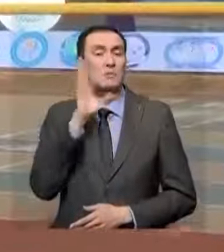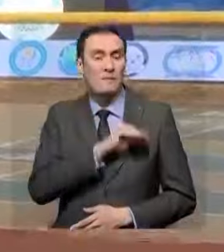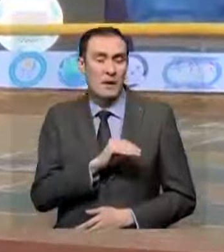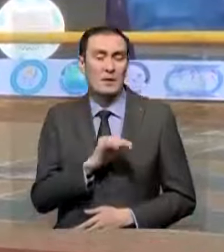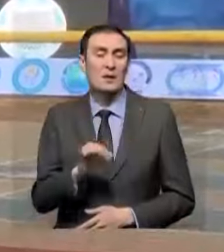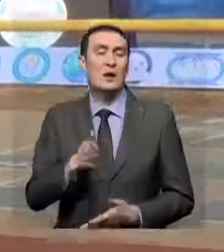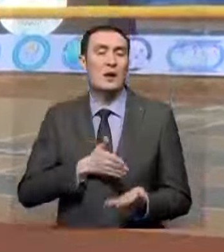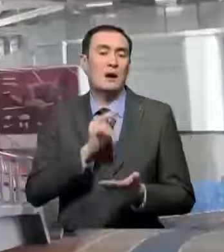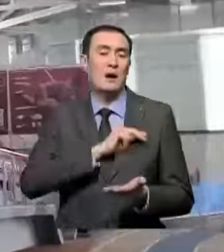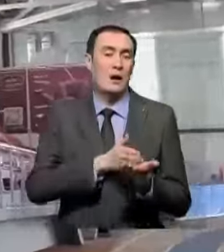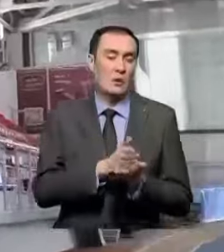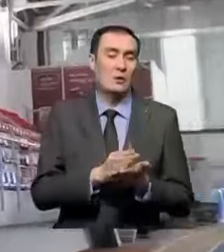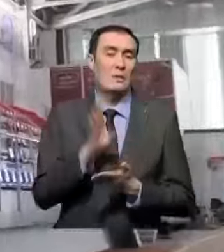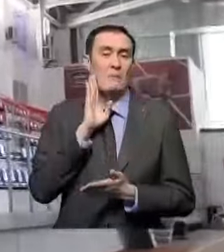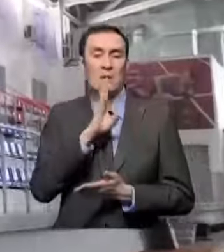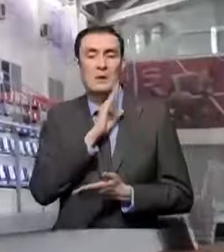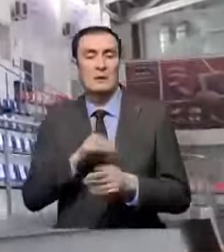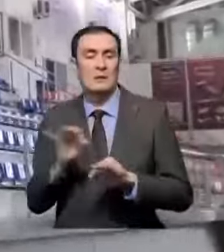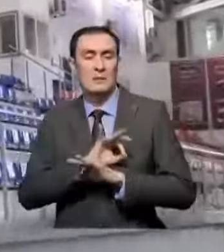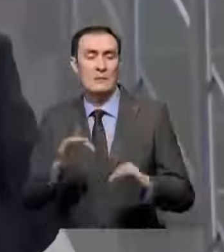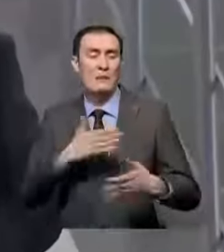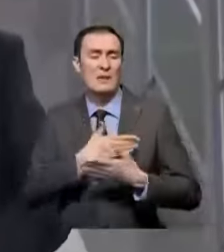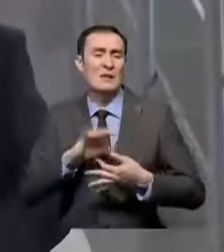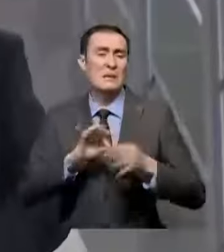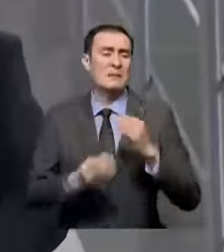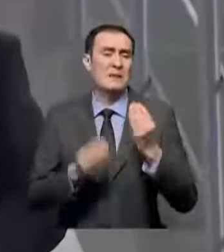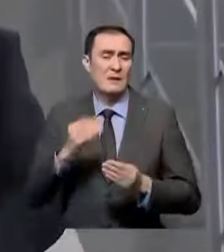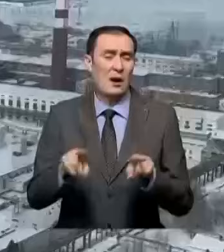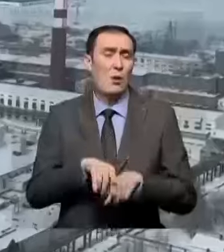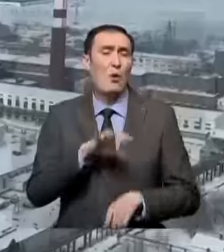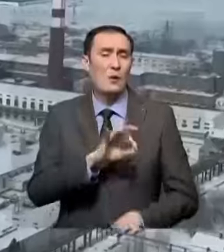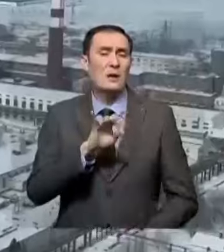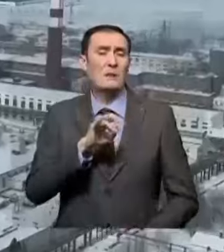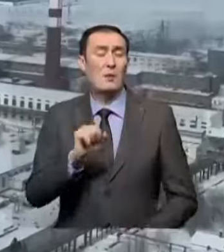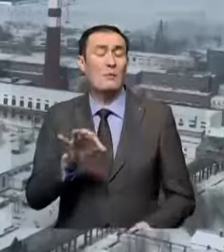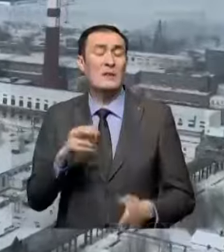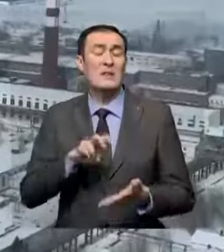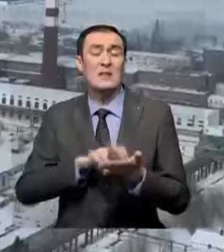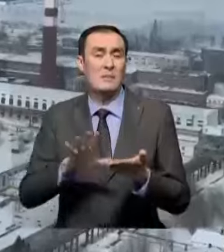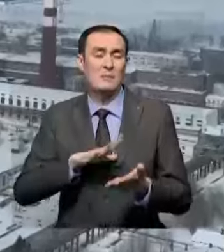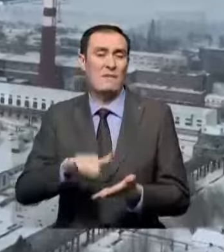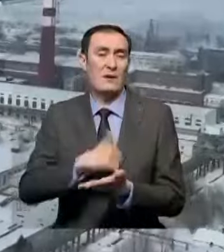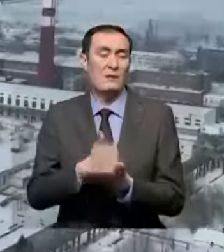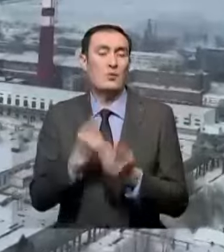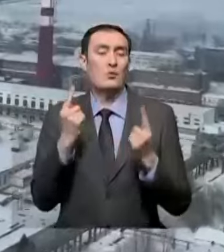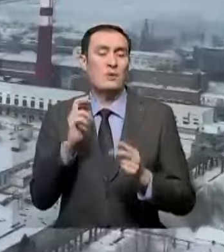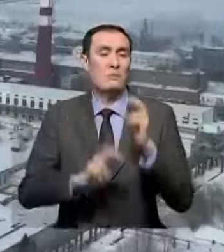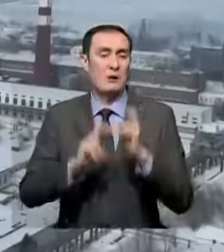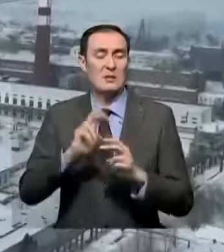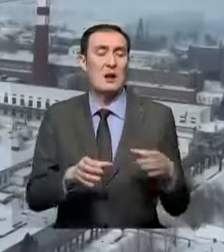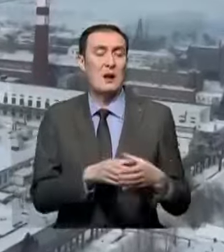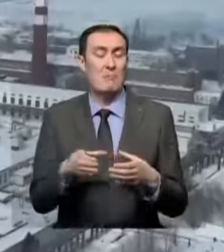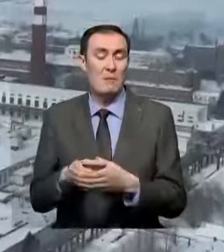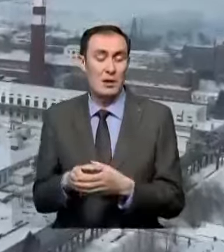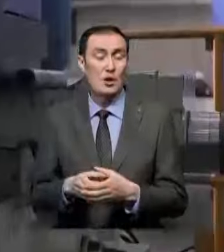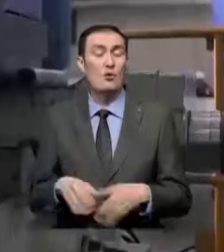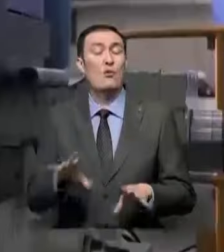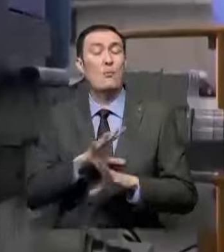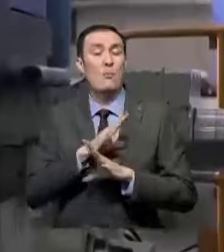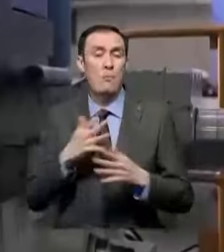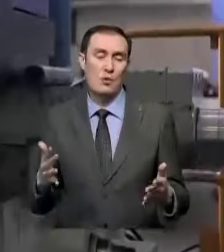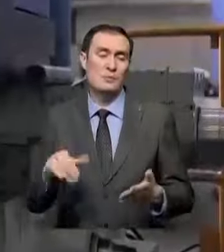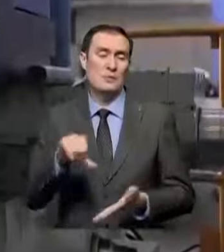совмещать карьеру и материнство – добиваются олимпийских медалей, как Ольга Рыпакова, и не боятся встать во главе крупных промышленных предприятий. Но все же больше